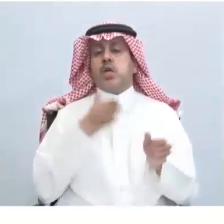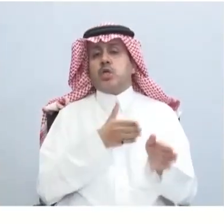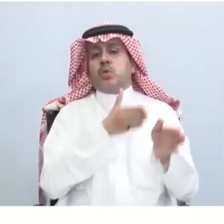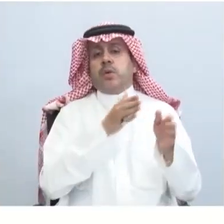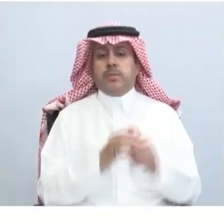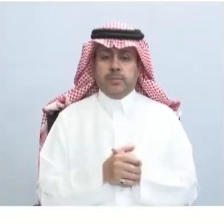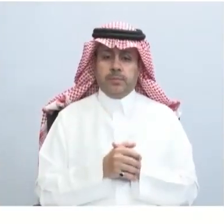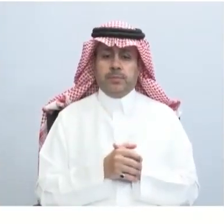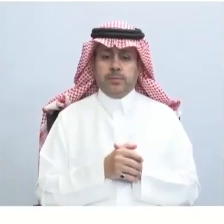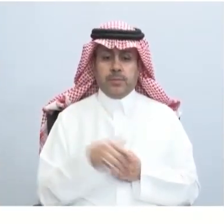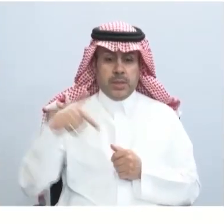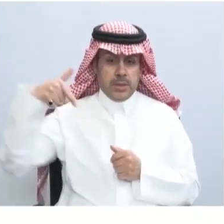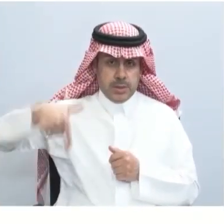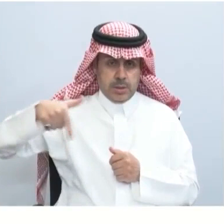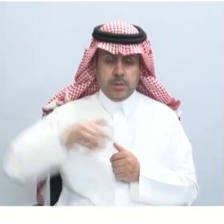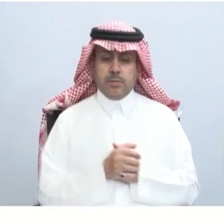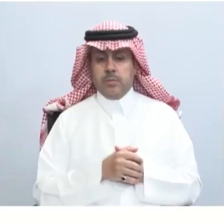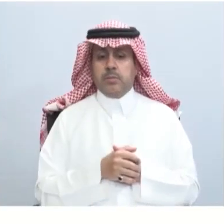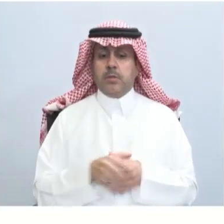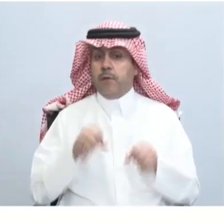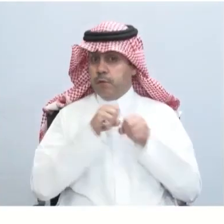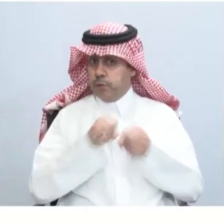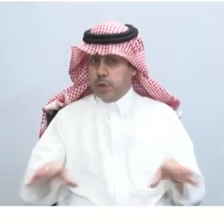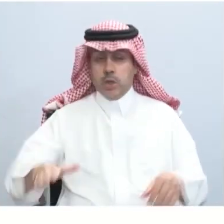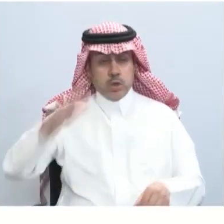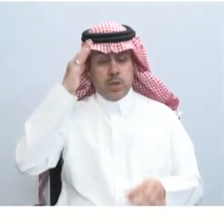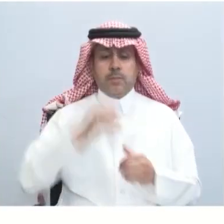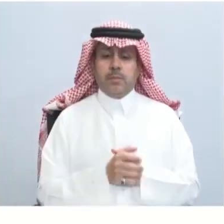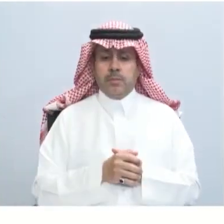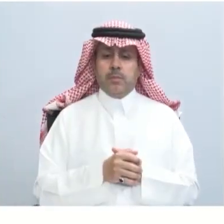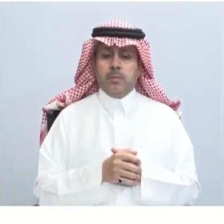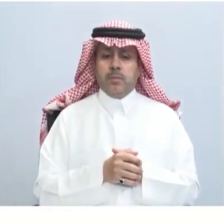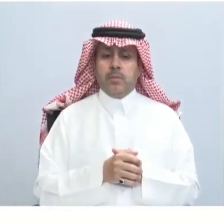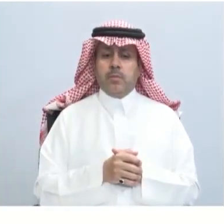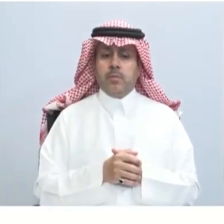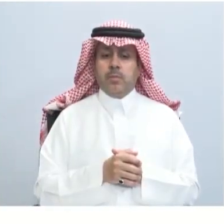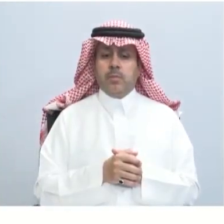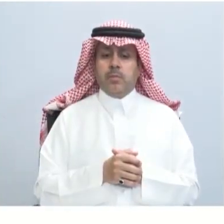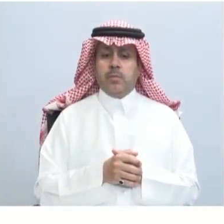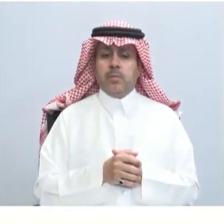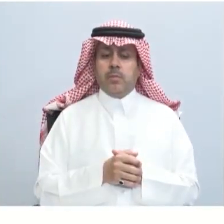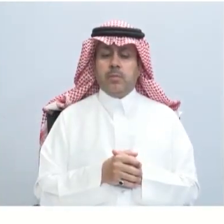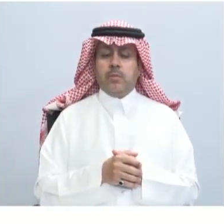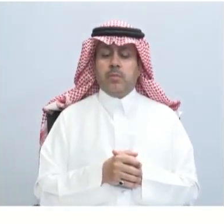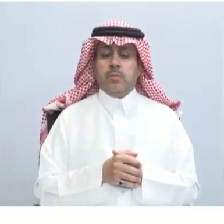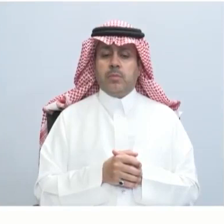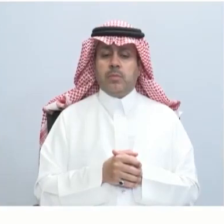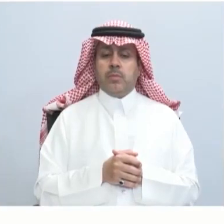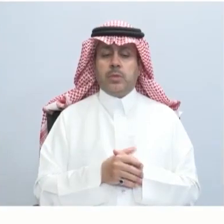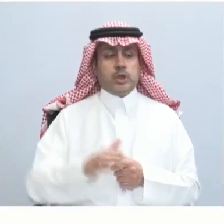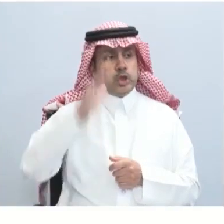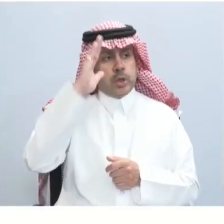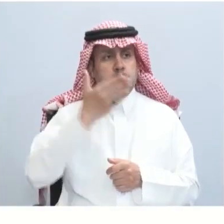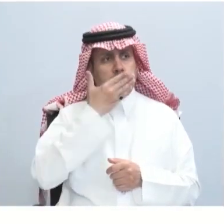السنه سادسا افشاء السلام فقط قلت